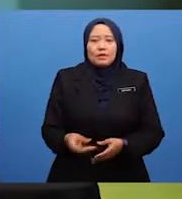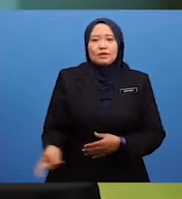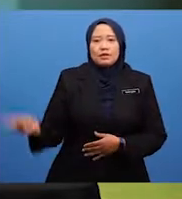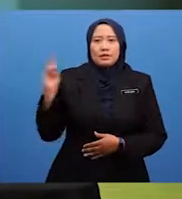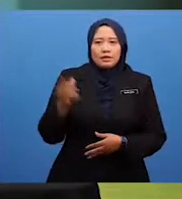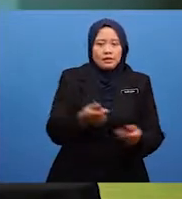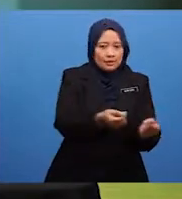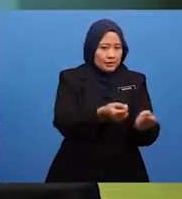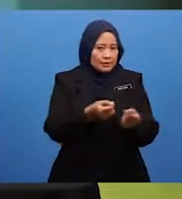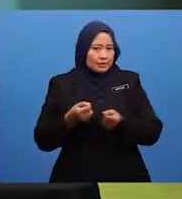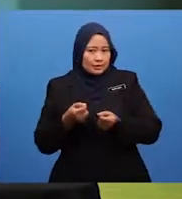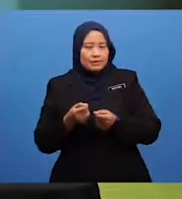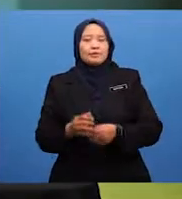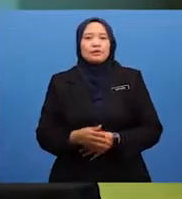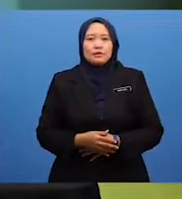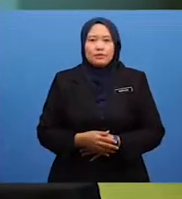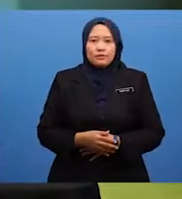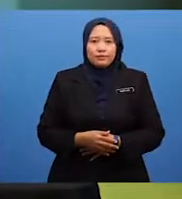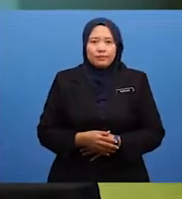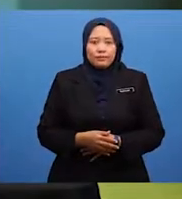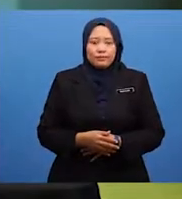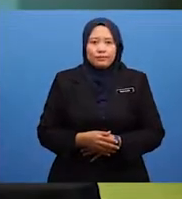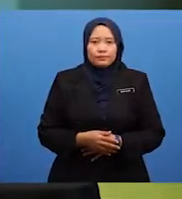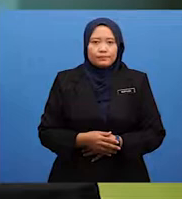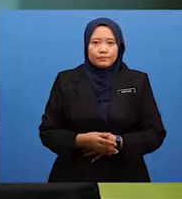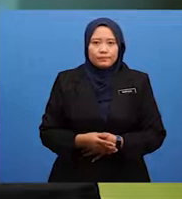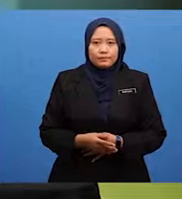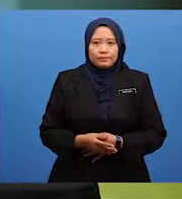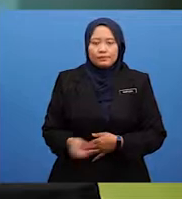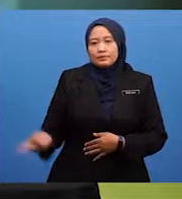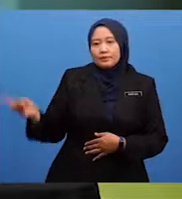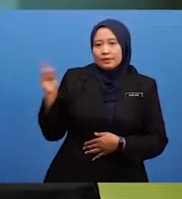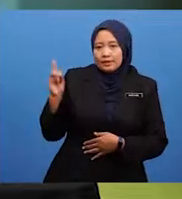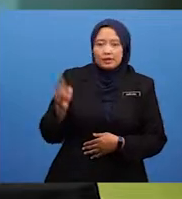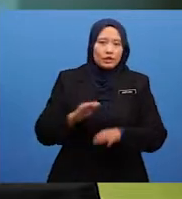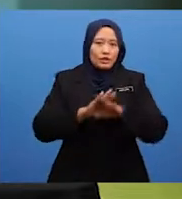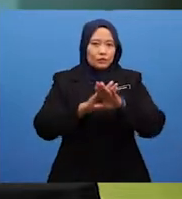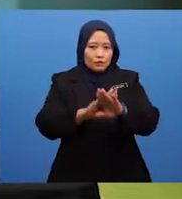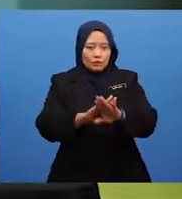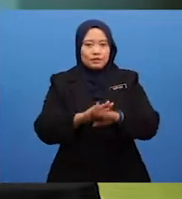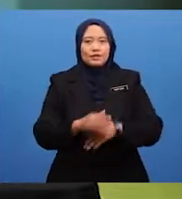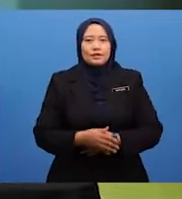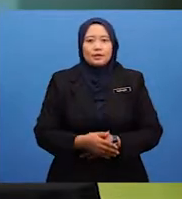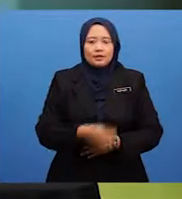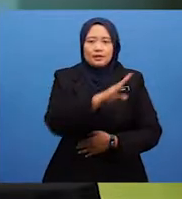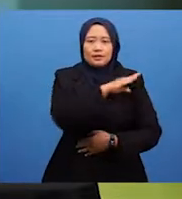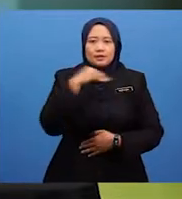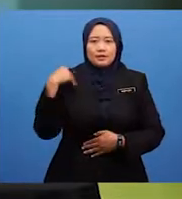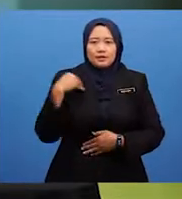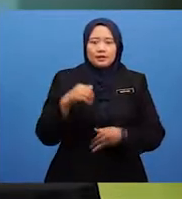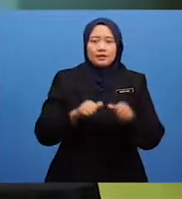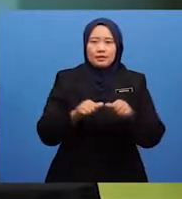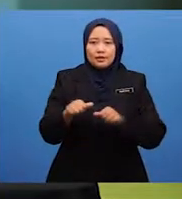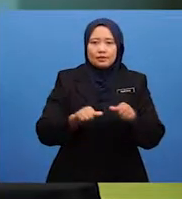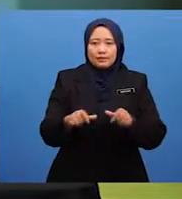tarikan, aktiviti yang melibatkan daya tolakan dan